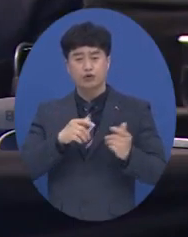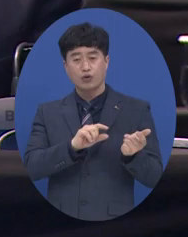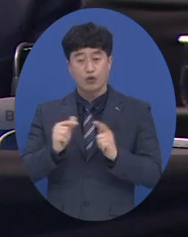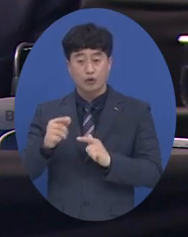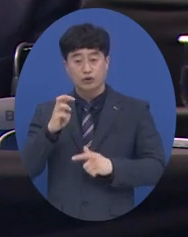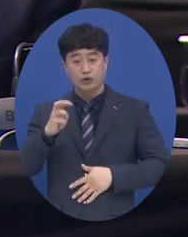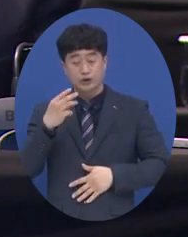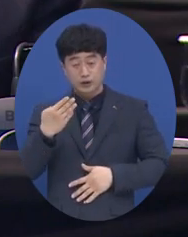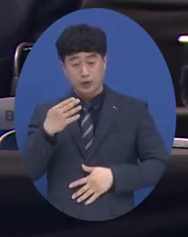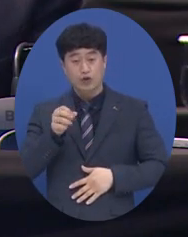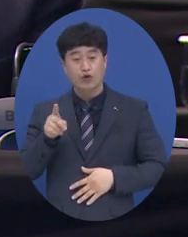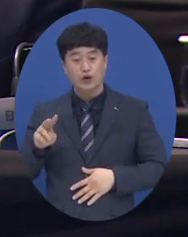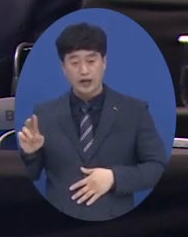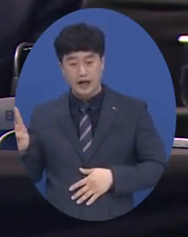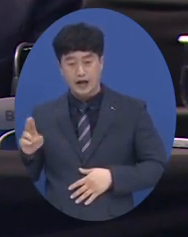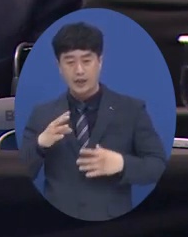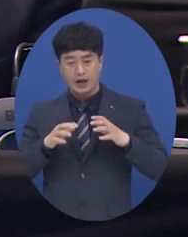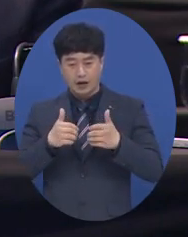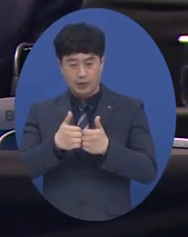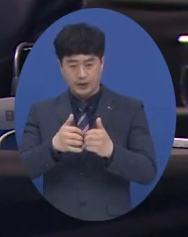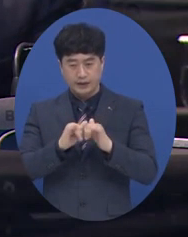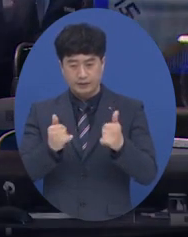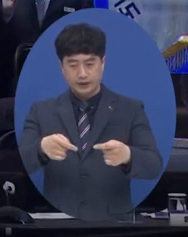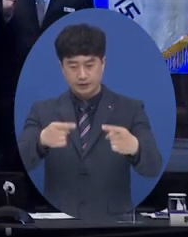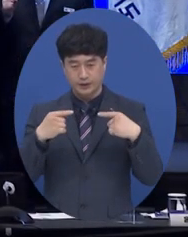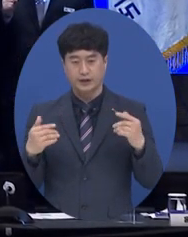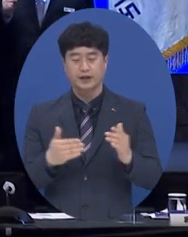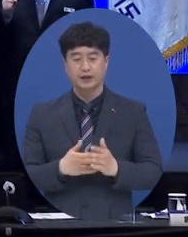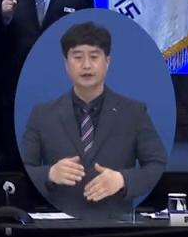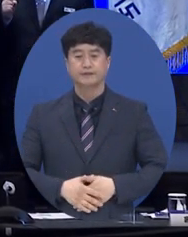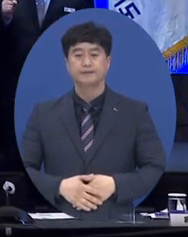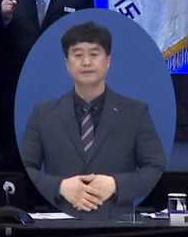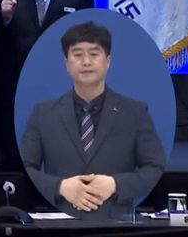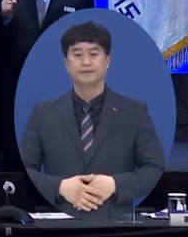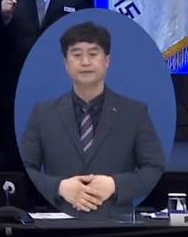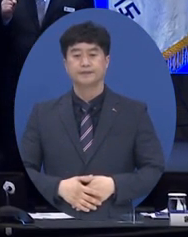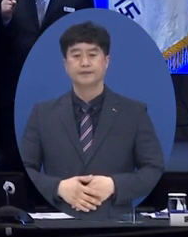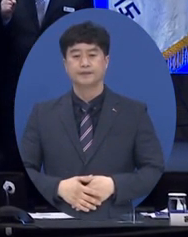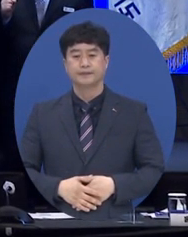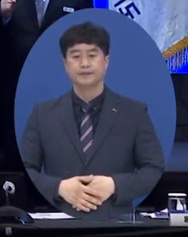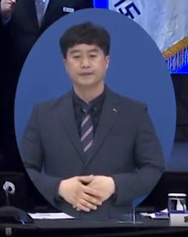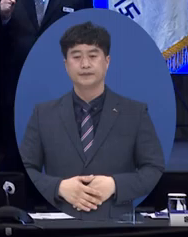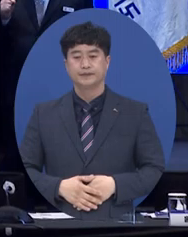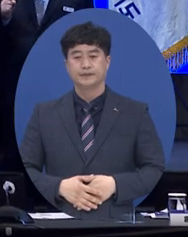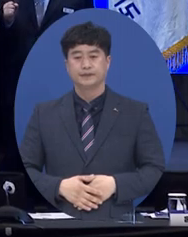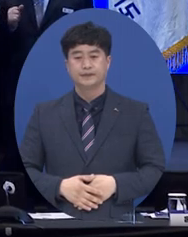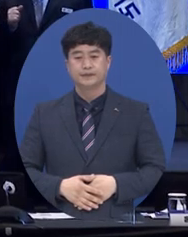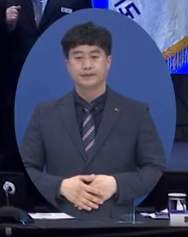33명의 여야 경기도 국회의원이 참석했습니다. 경기지TV 최지연입니다.